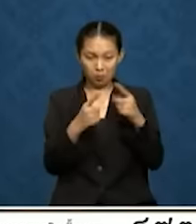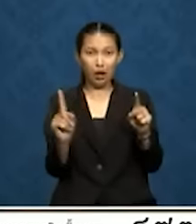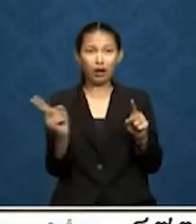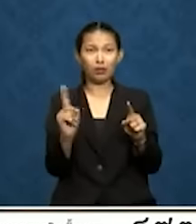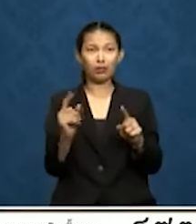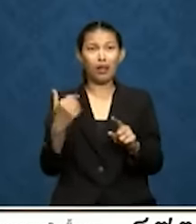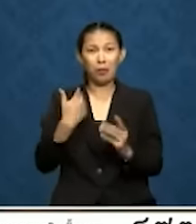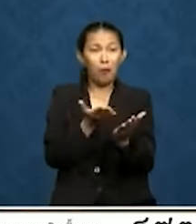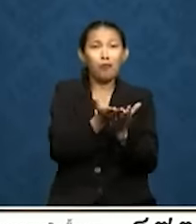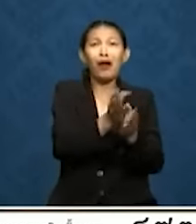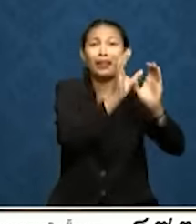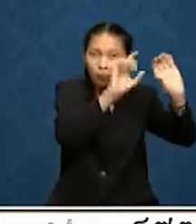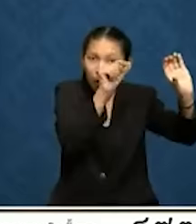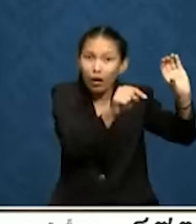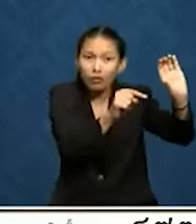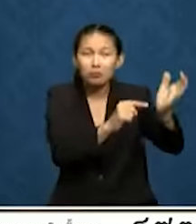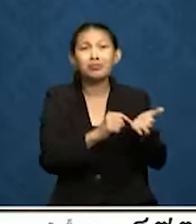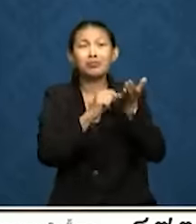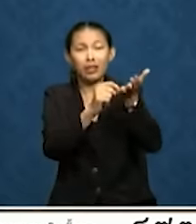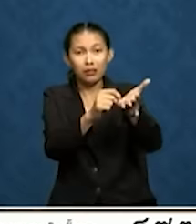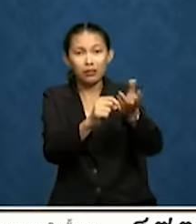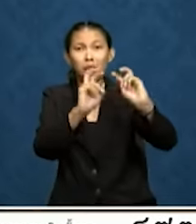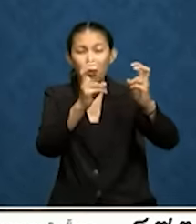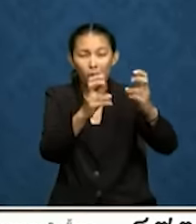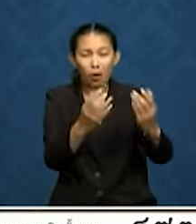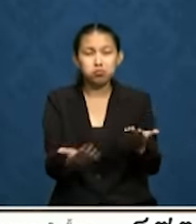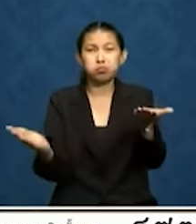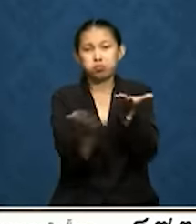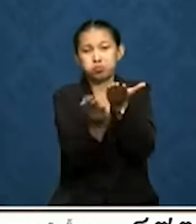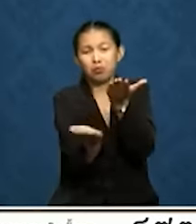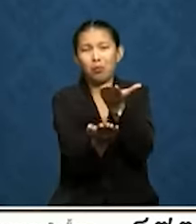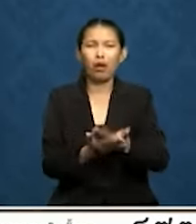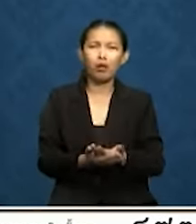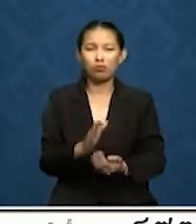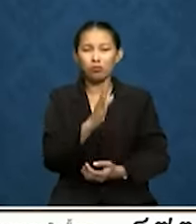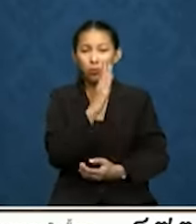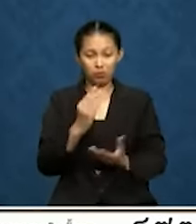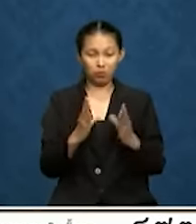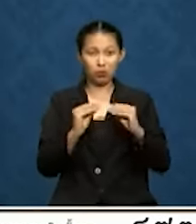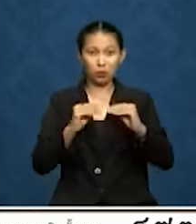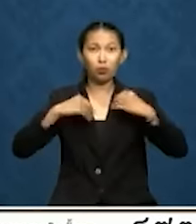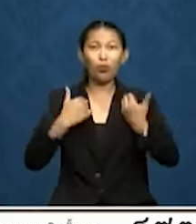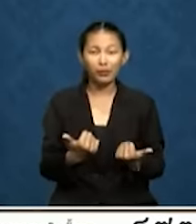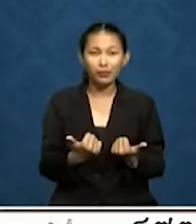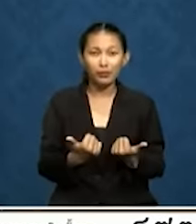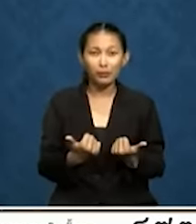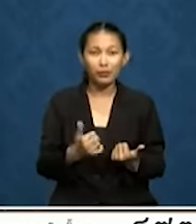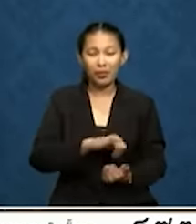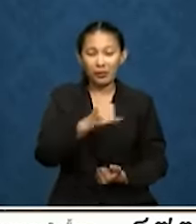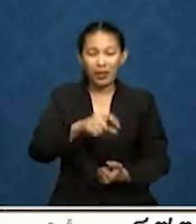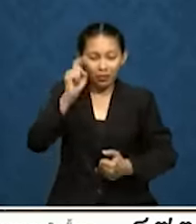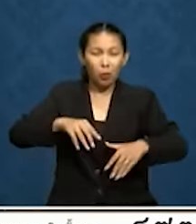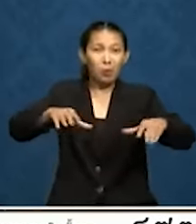ก็คือว่าฝ่ายรัฐบาลเองเสนอยัตติซ้อนยัตติมาอีกครับผมคิดว่าถ้าสภาแห่งนี้ยังต้องลงม